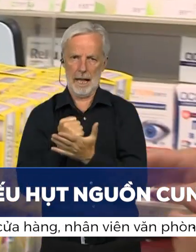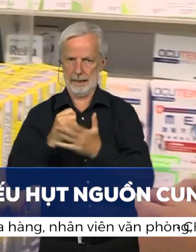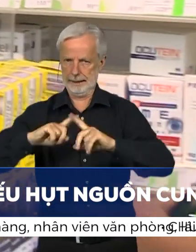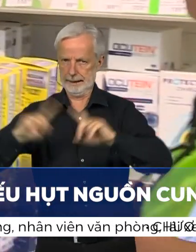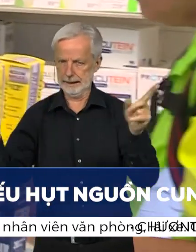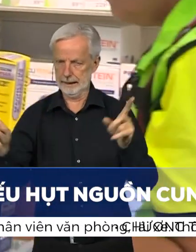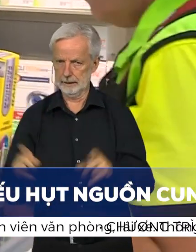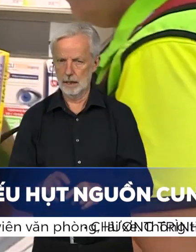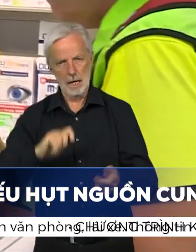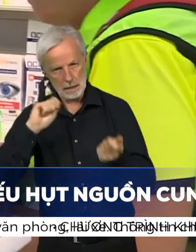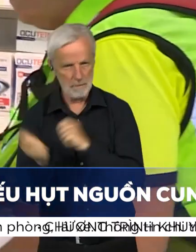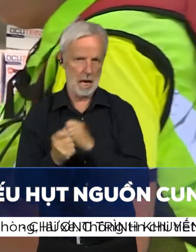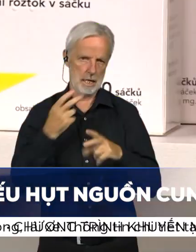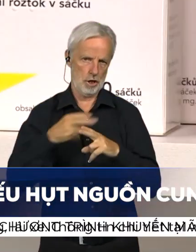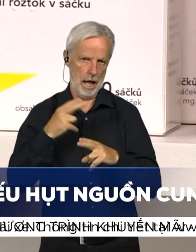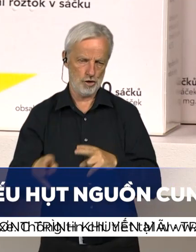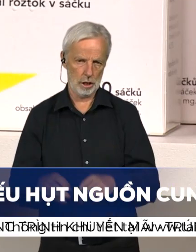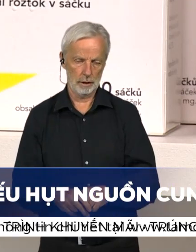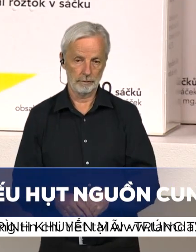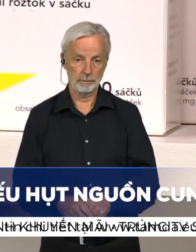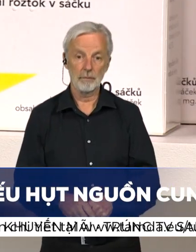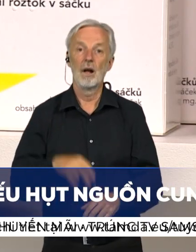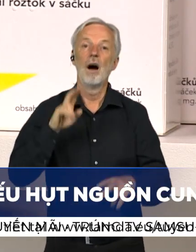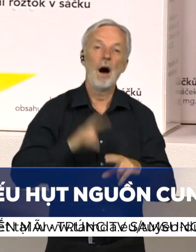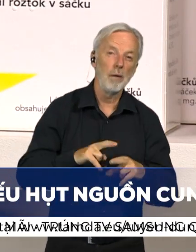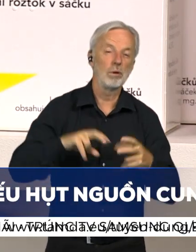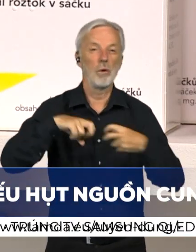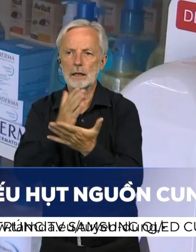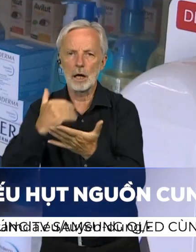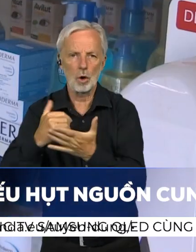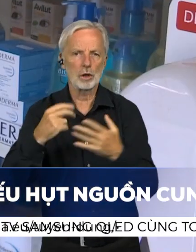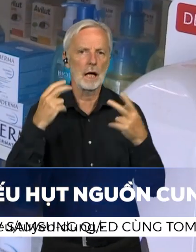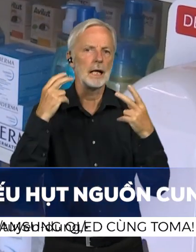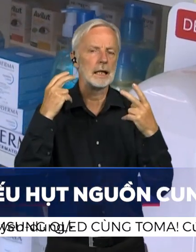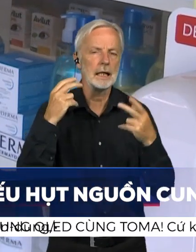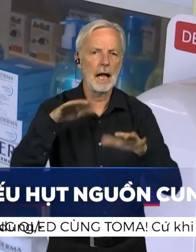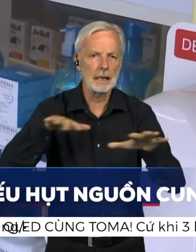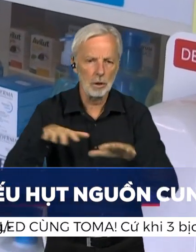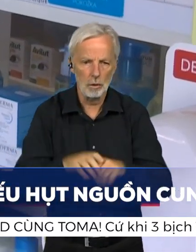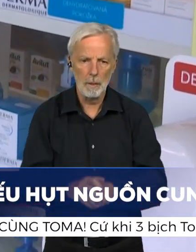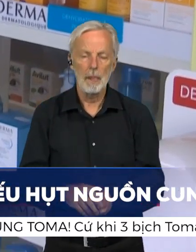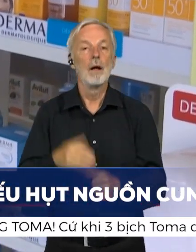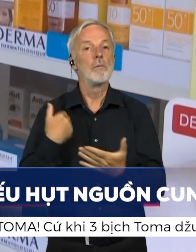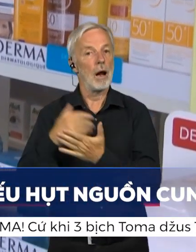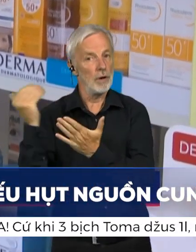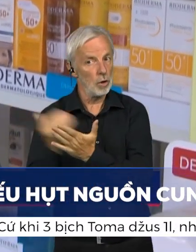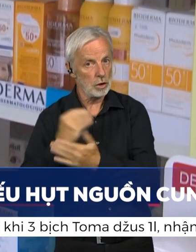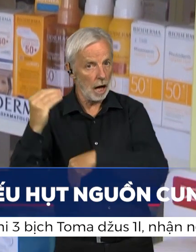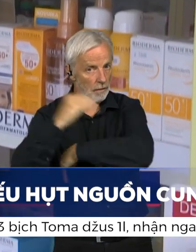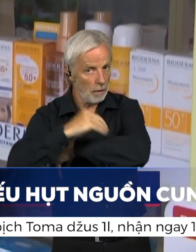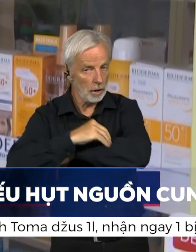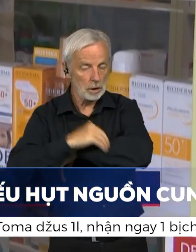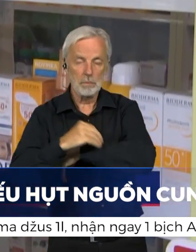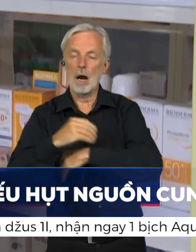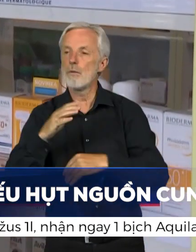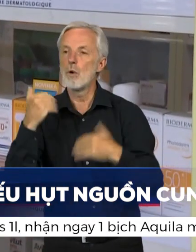bằng cách phối hợp với các bác sĩ nhi khoa tại các bệnh viện để kê đơn bằng hoạt chất thay thế khác, đồng thời thay đổi toàn bộ phương pháp điều trị cho các bệnh nhi bị